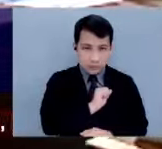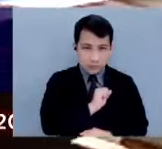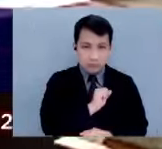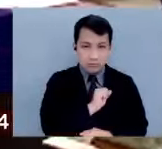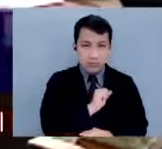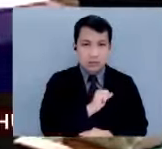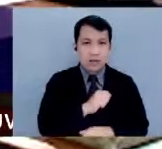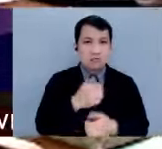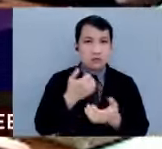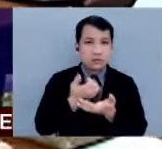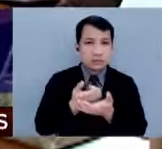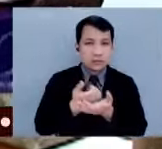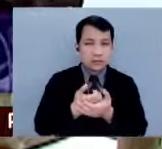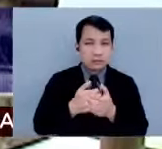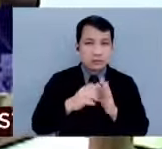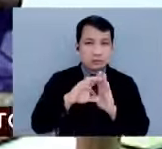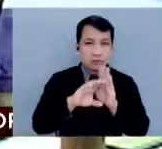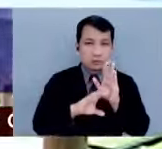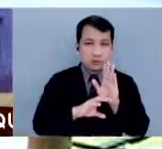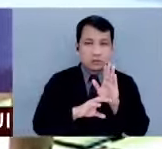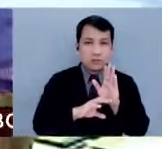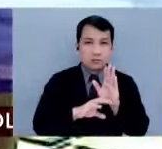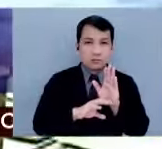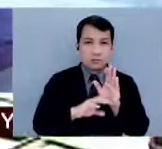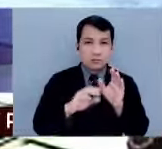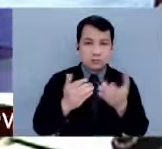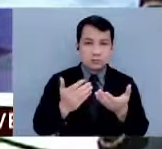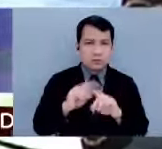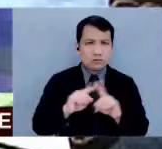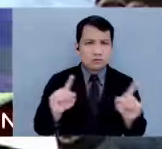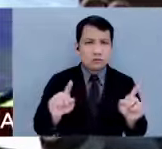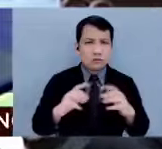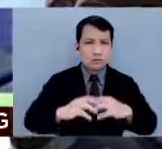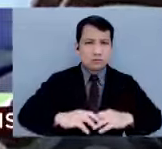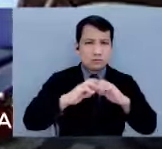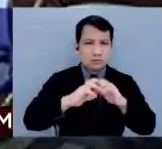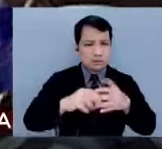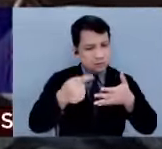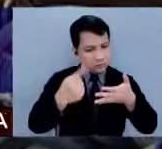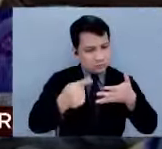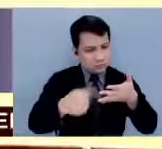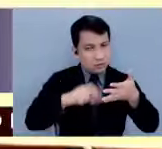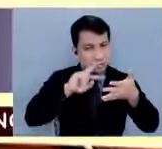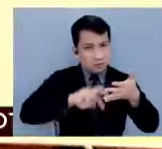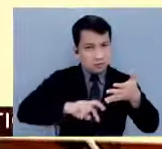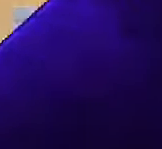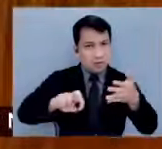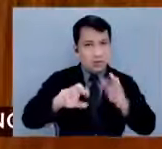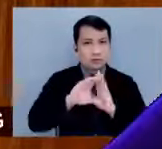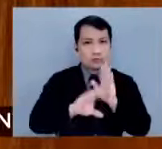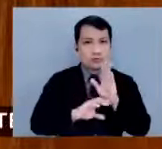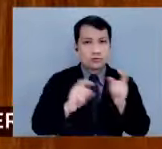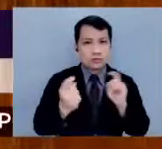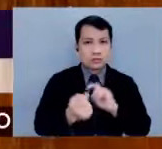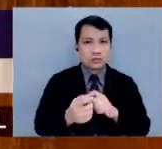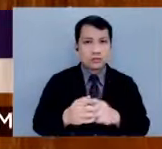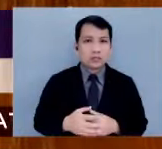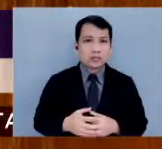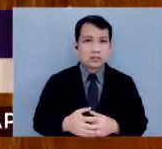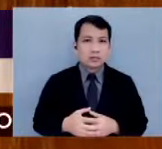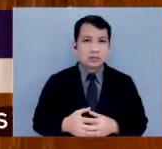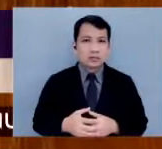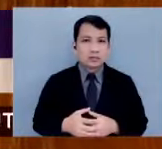tsatsa. Nauna naman ang sinabi ng Senado na binubusisi nila ng husto ang charter change. We